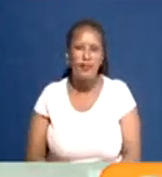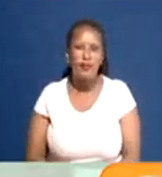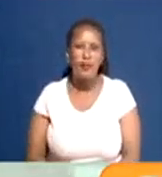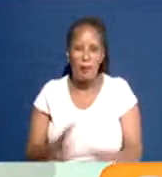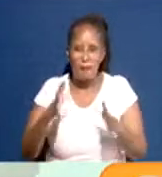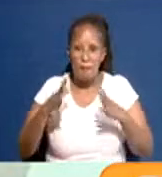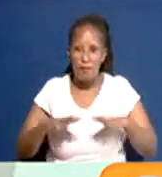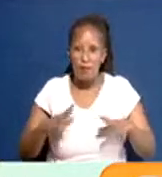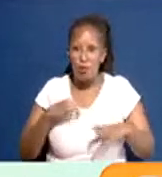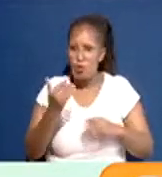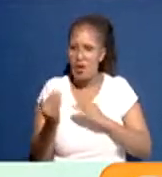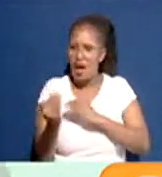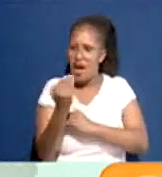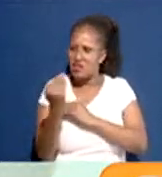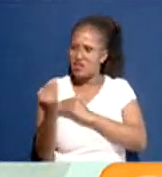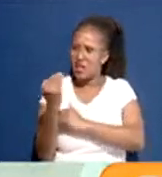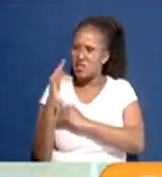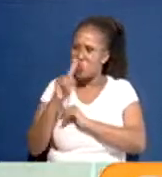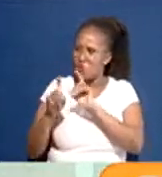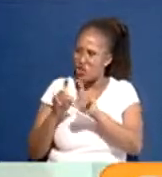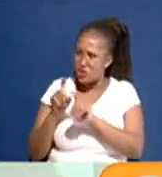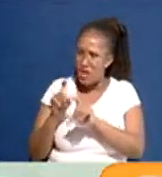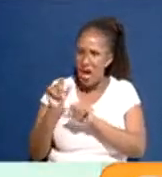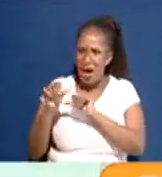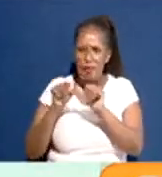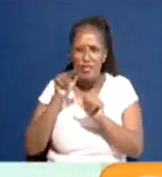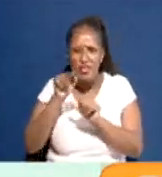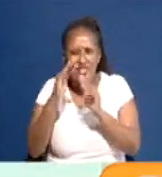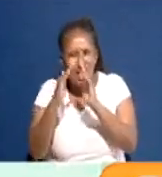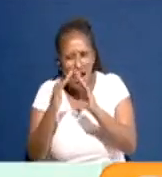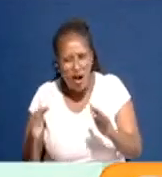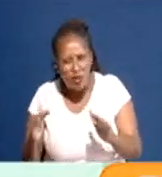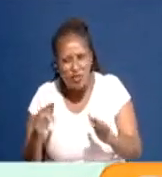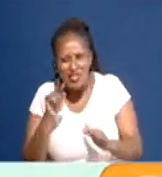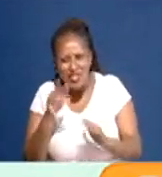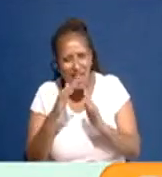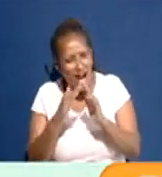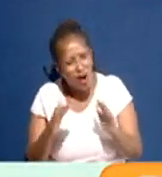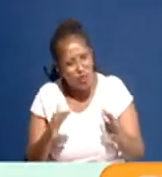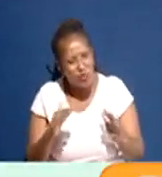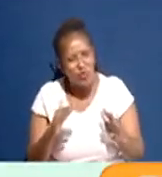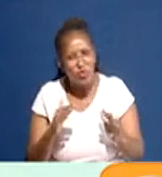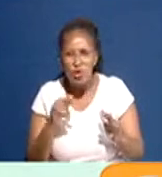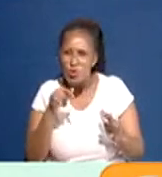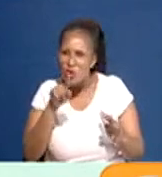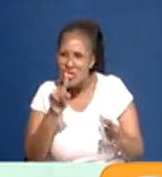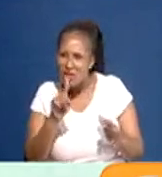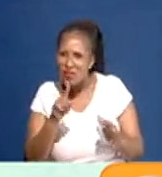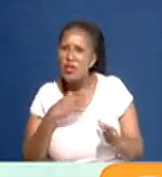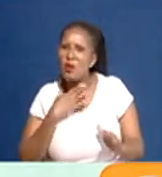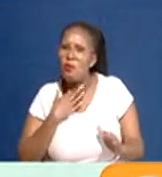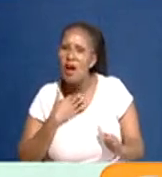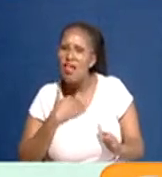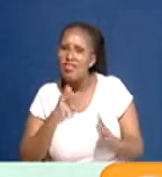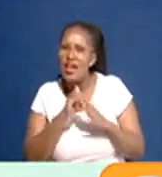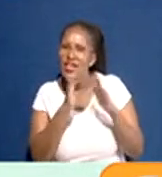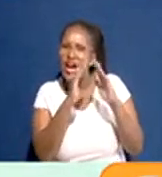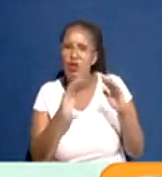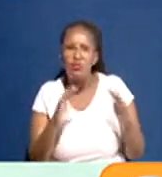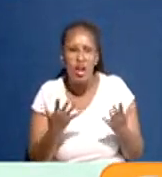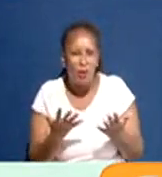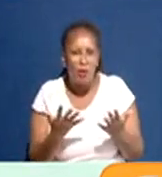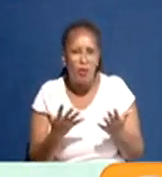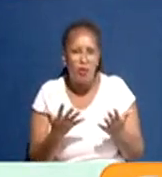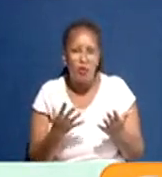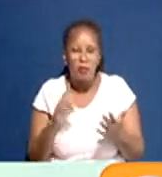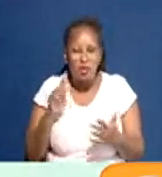Wale ambao wananiuliza maswali kwamba hii nyumba unaongea juu yake, wewe uko na haja gani na ile nyumba mimi naishi?